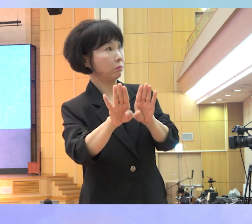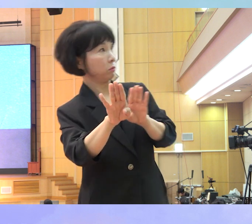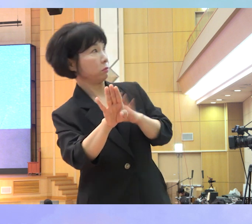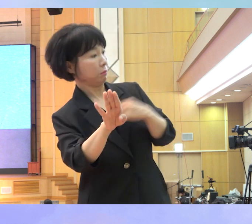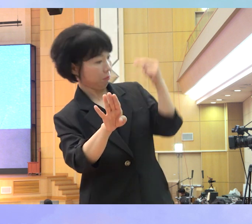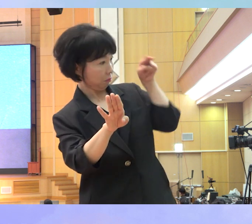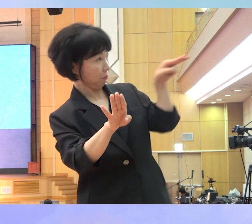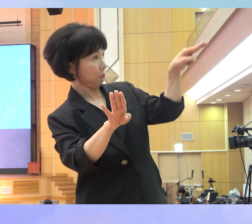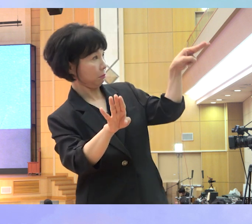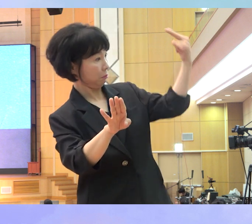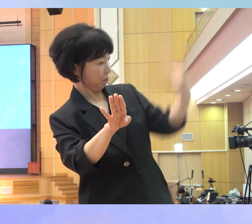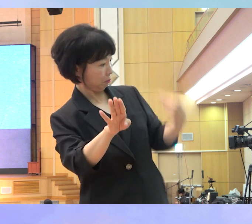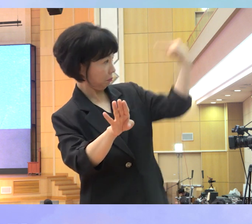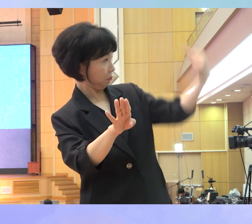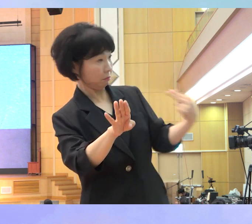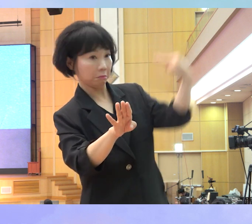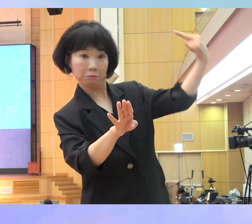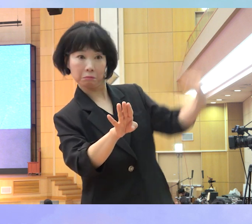이러고 지나가.